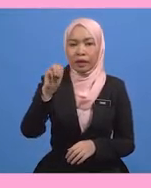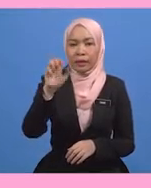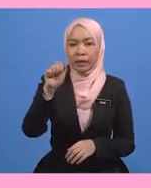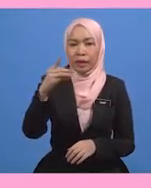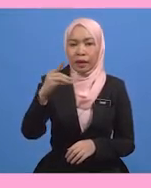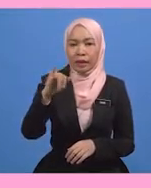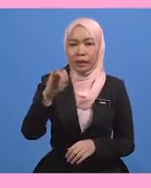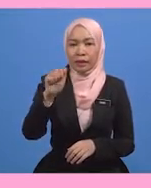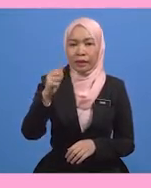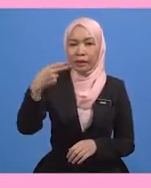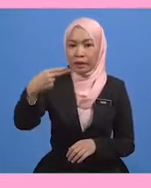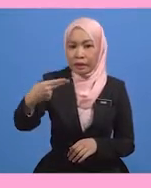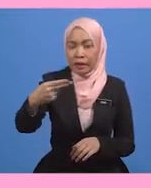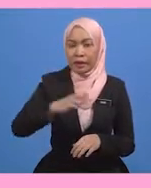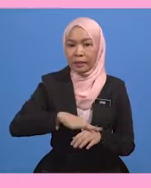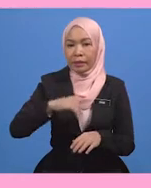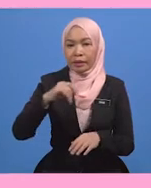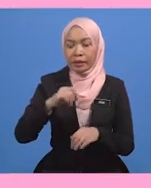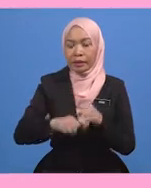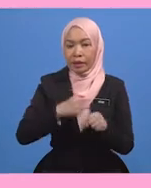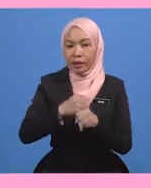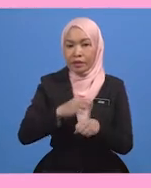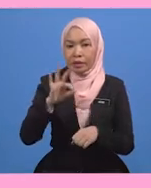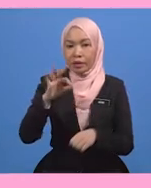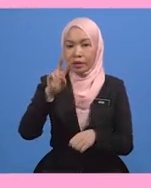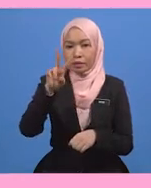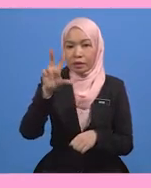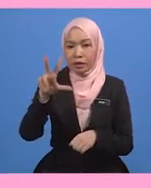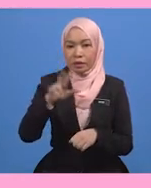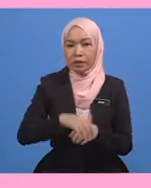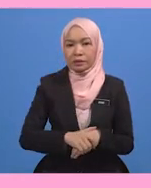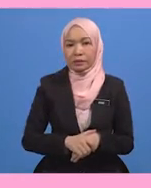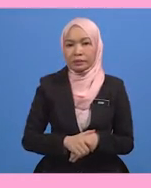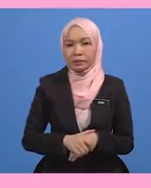pertubuhan tersebut pada tahun 1953.